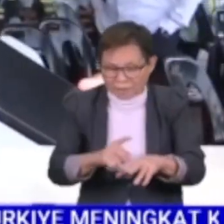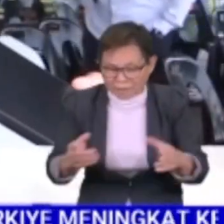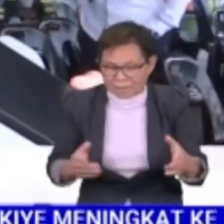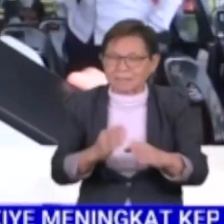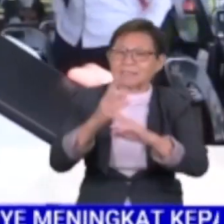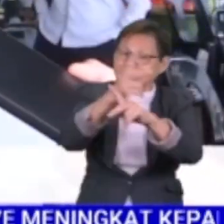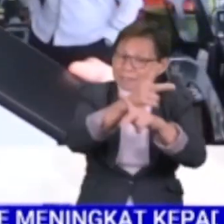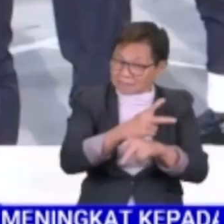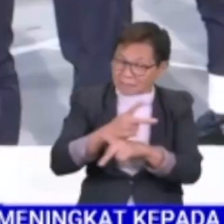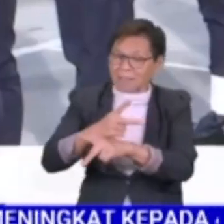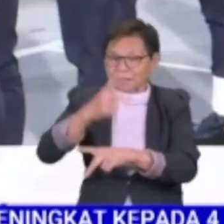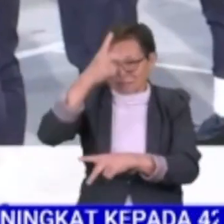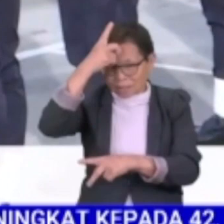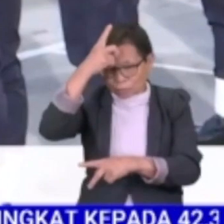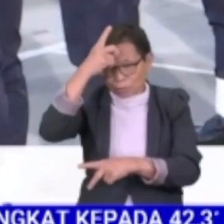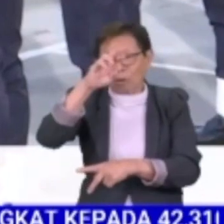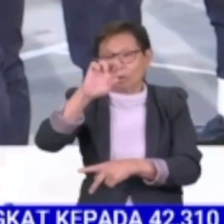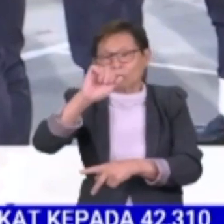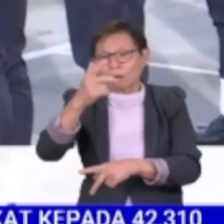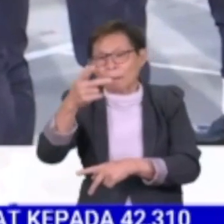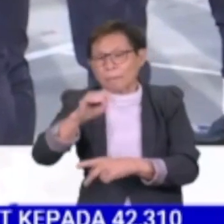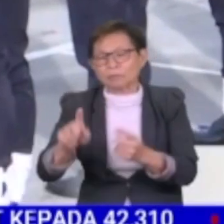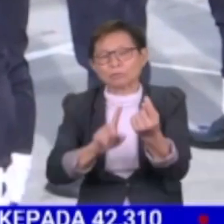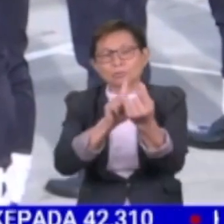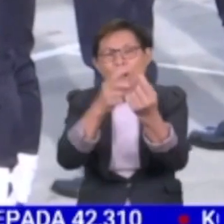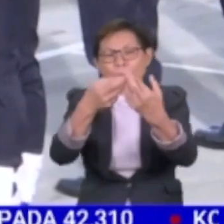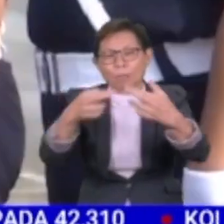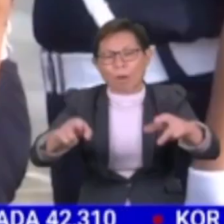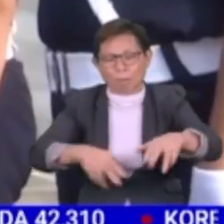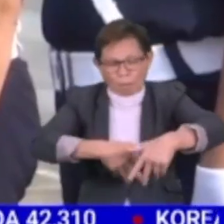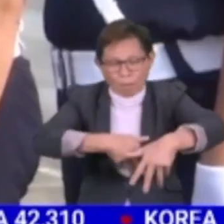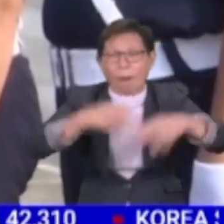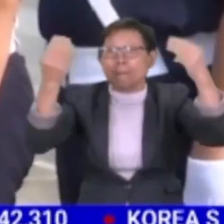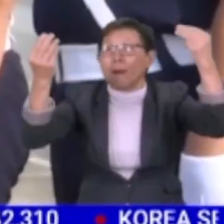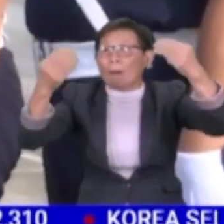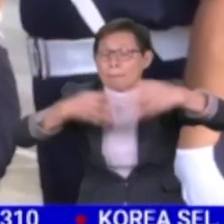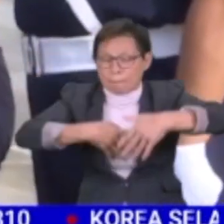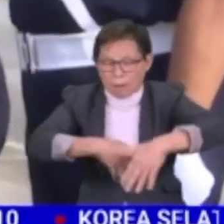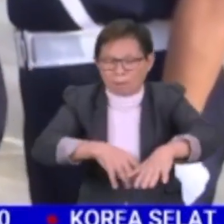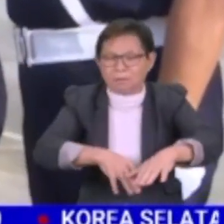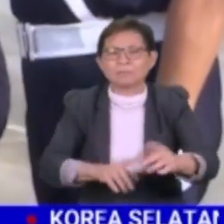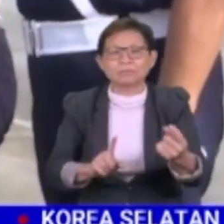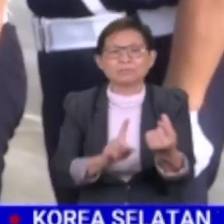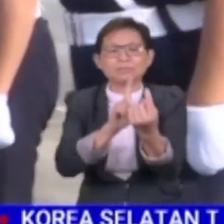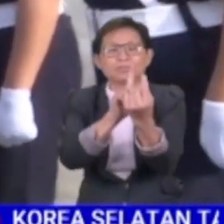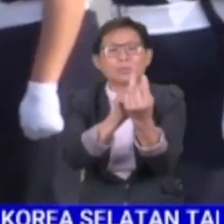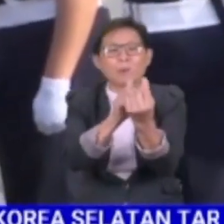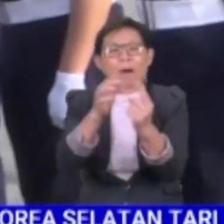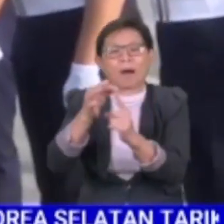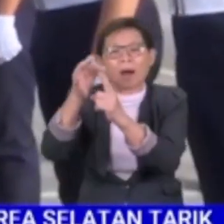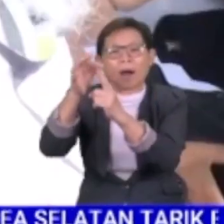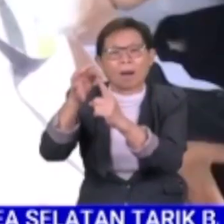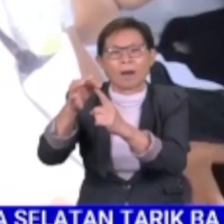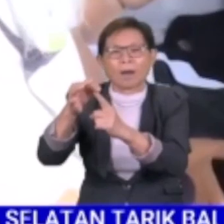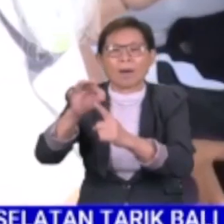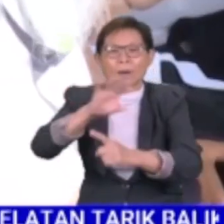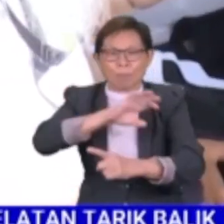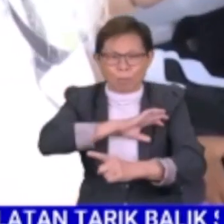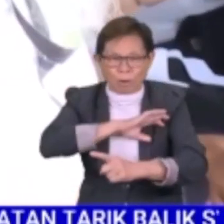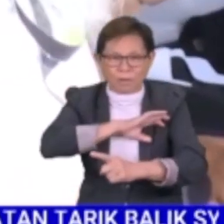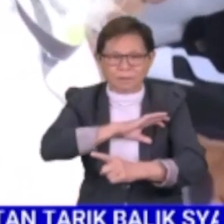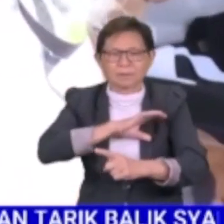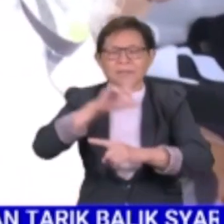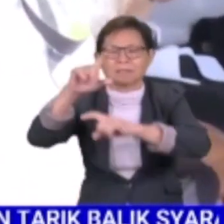data dokter Abdurrahman ditemui selepas merasmikan majelis berbarisan dan perjumpaan khas anggota Bali uniform